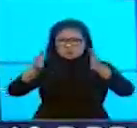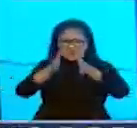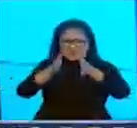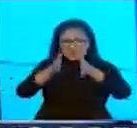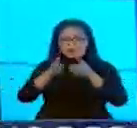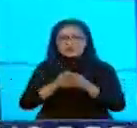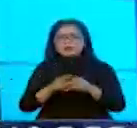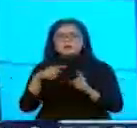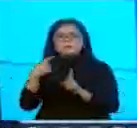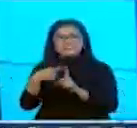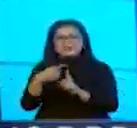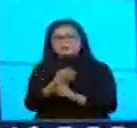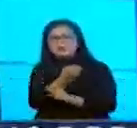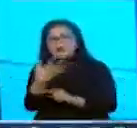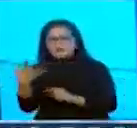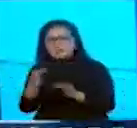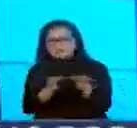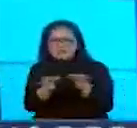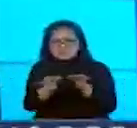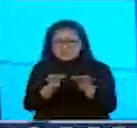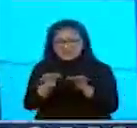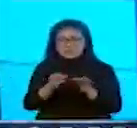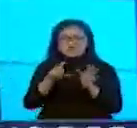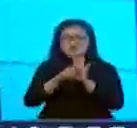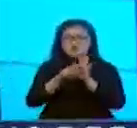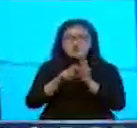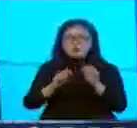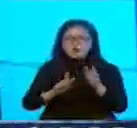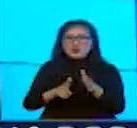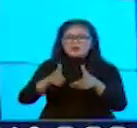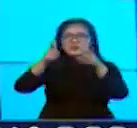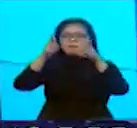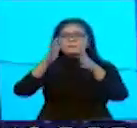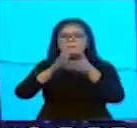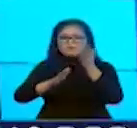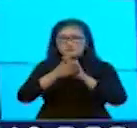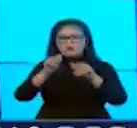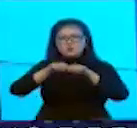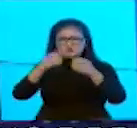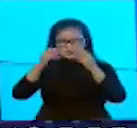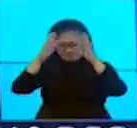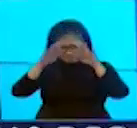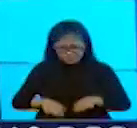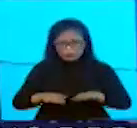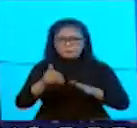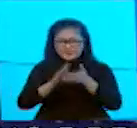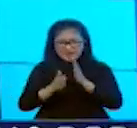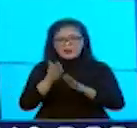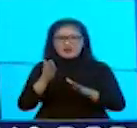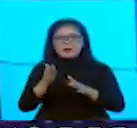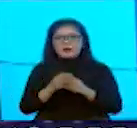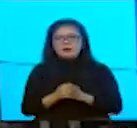beberapa infrastruktur seperti lift yang sudah tua yang sempat anjlok. Banyak yang memang mesti